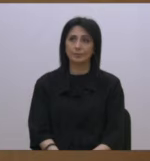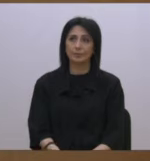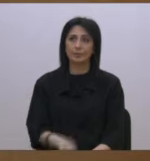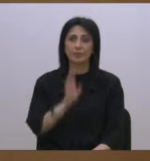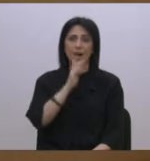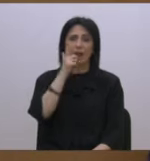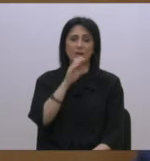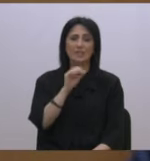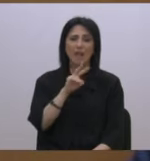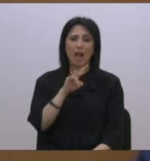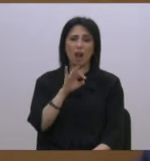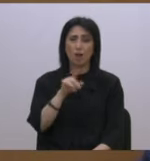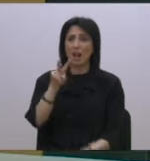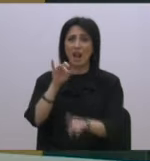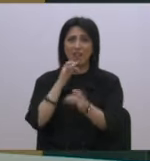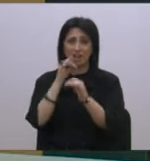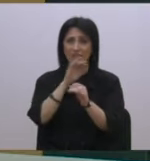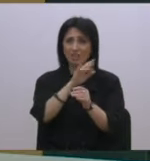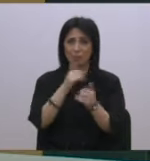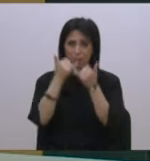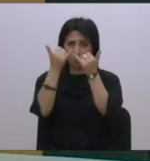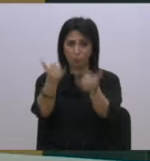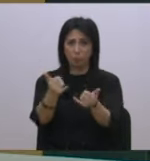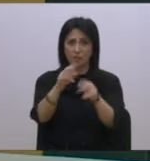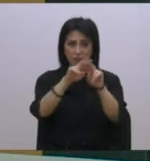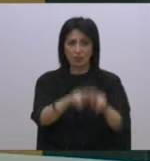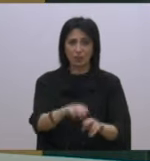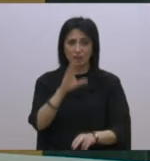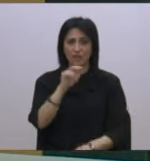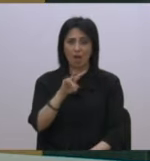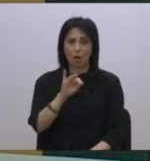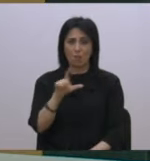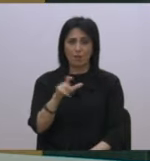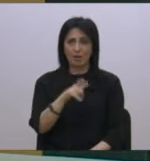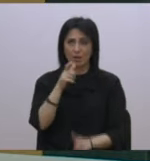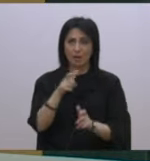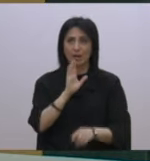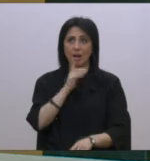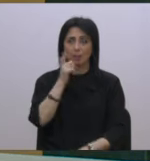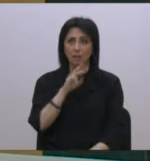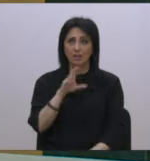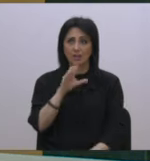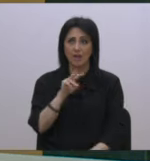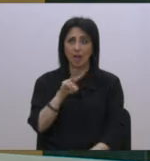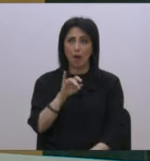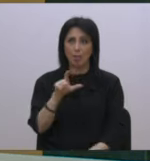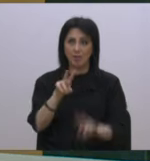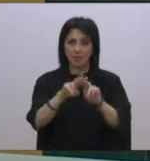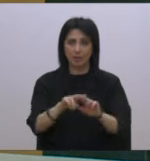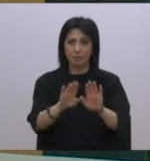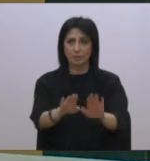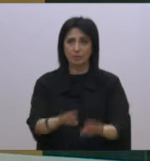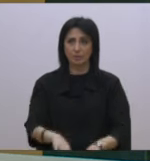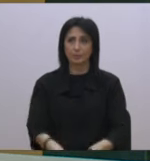Калбатоно Саломе, батон Левани Саубровста, икнем дабзандит. Калбатоно Саломе, Калбатоно Саломе, дабзандит